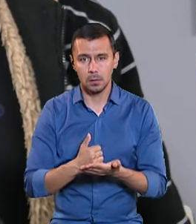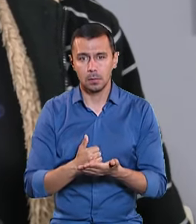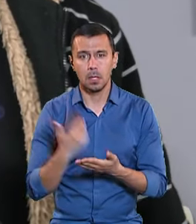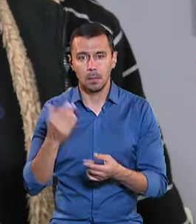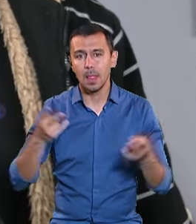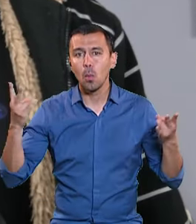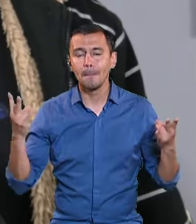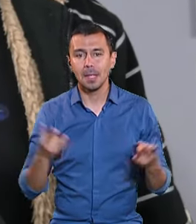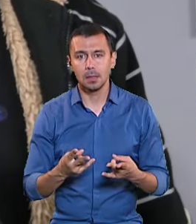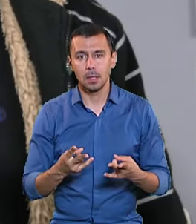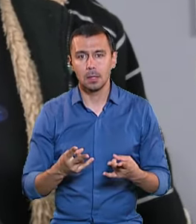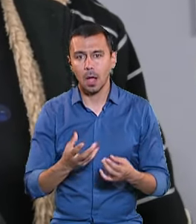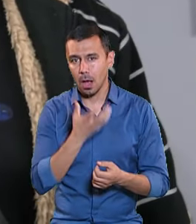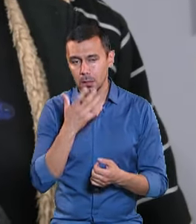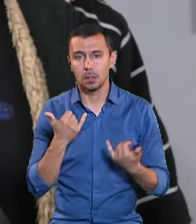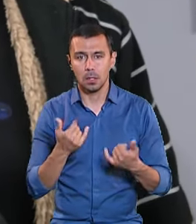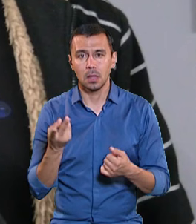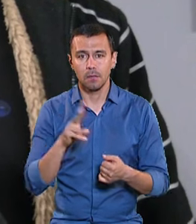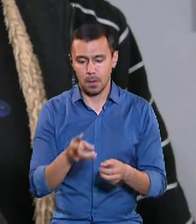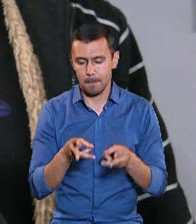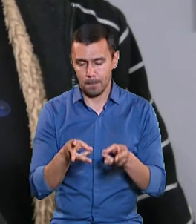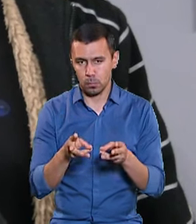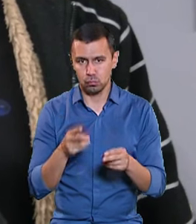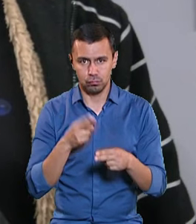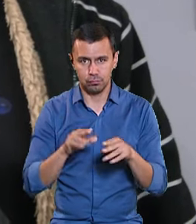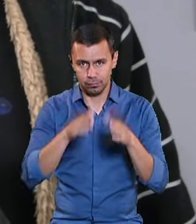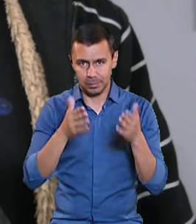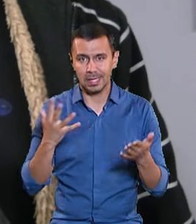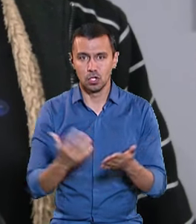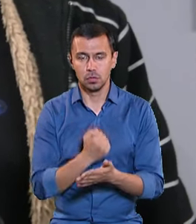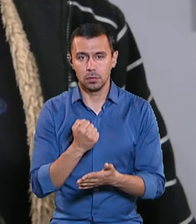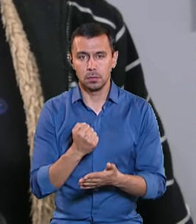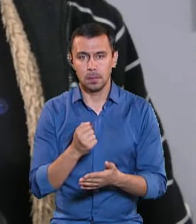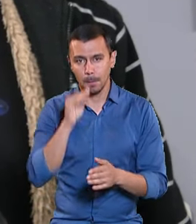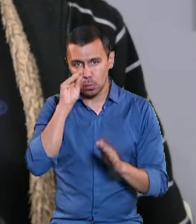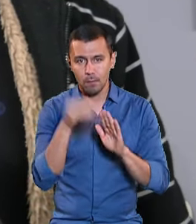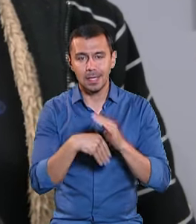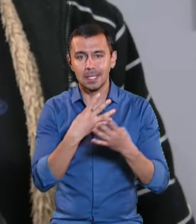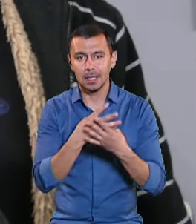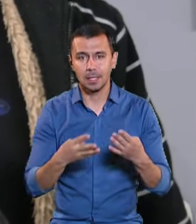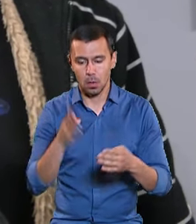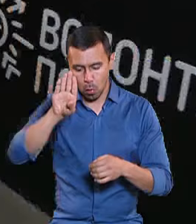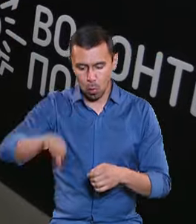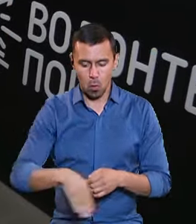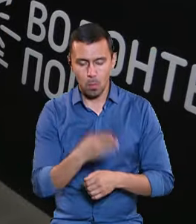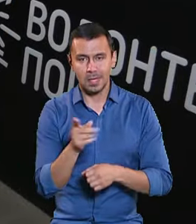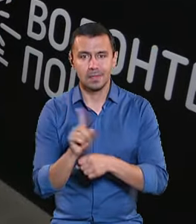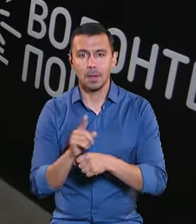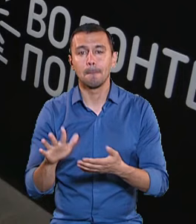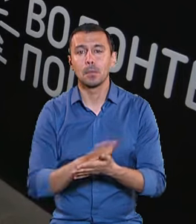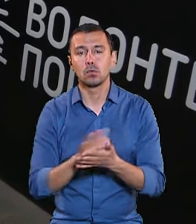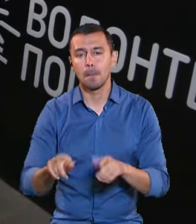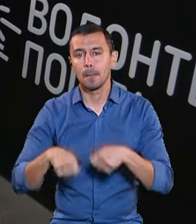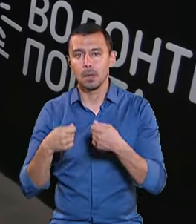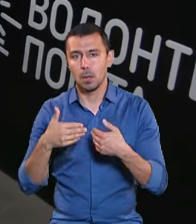їм необхідно грітися. Зараз дві боржовички знайшли, маскувальні сітки, окопні свічки. Безкоштовно